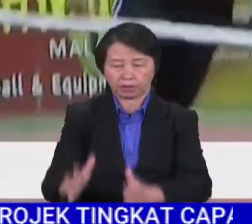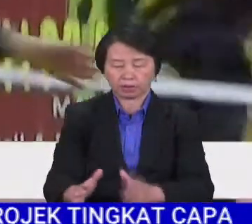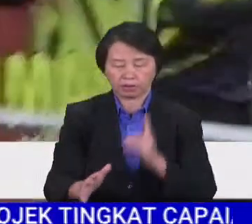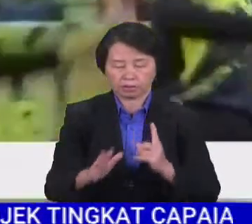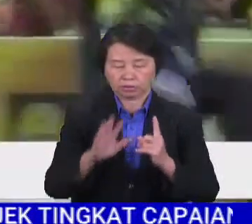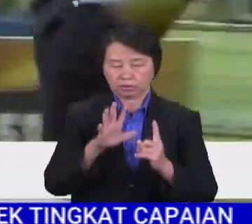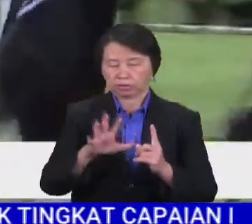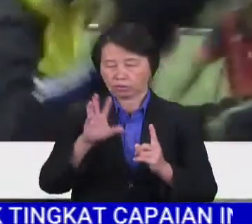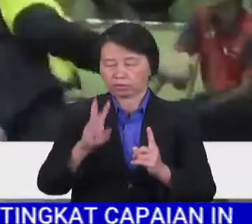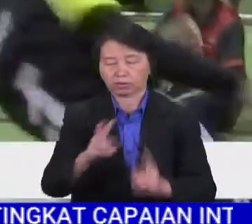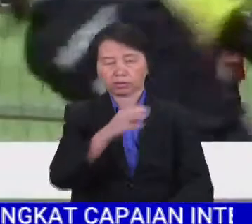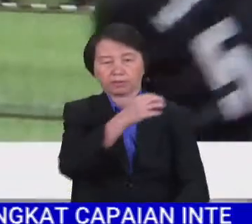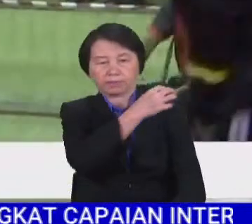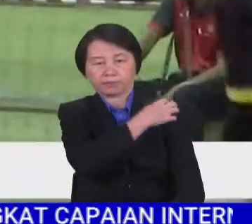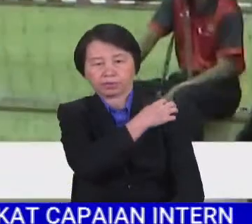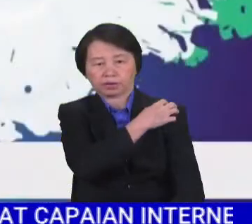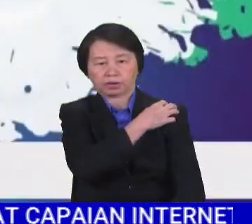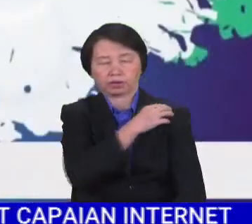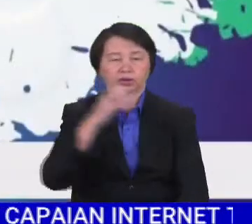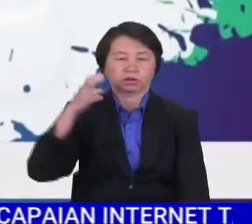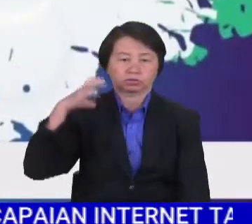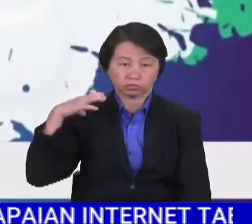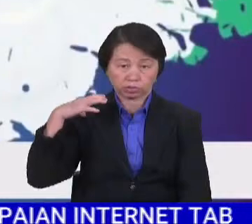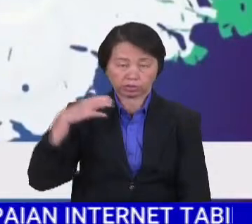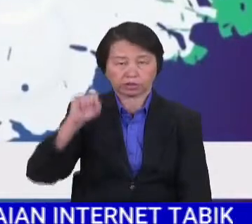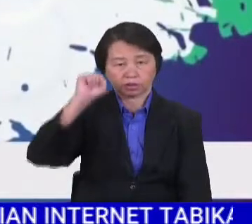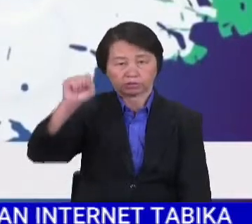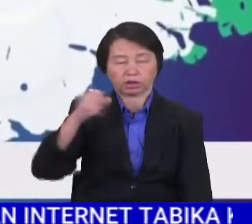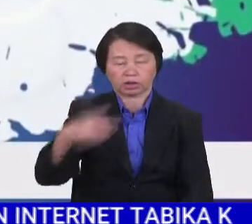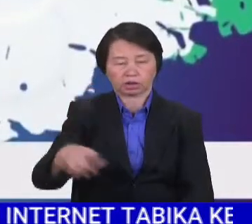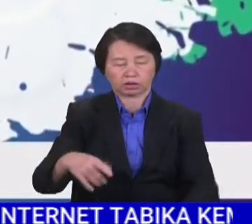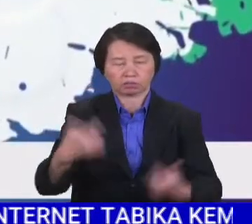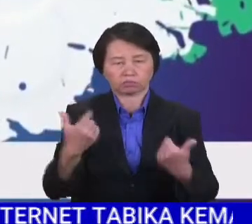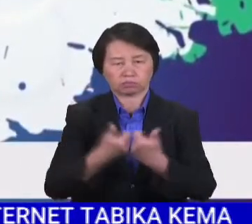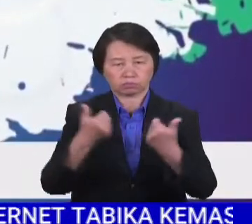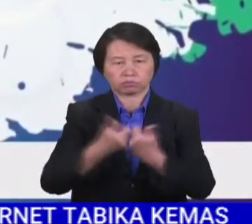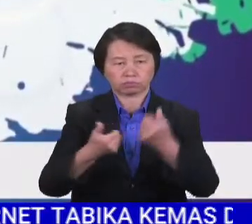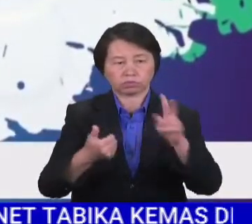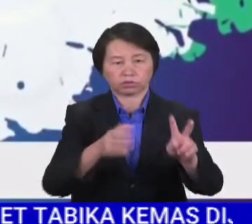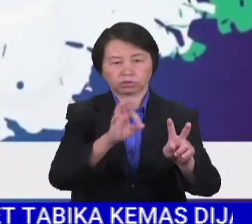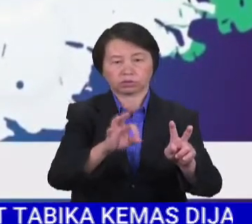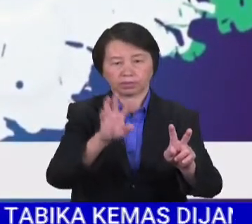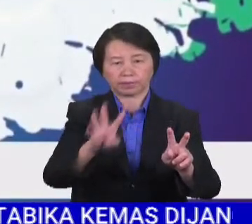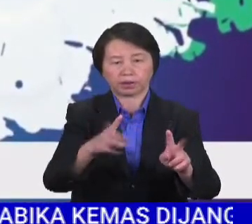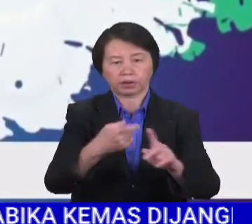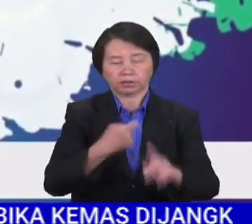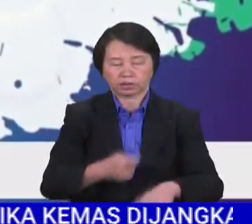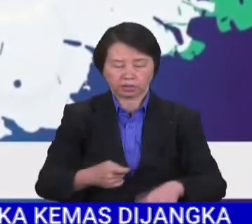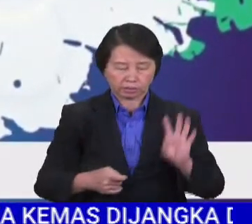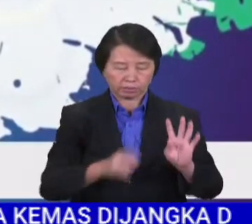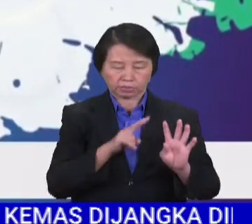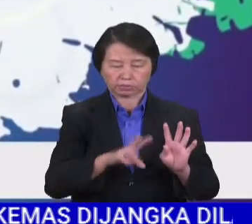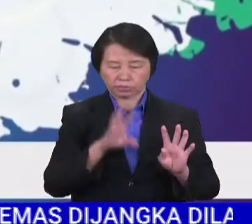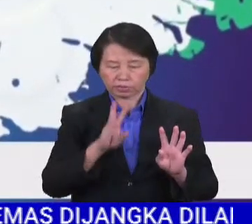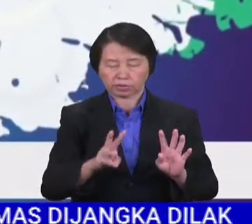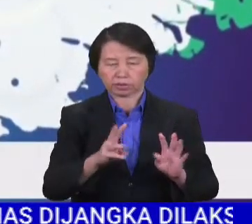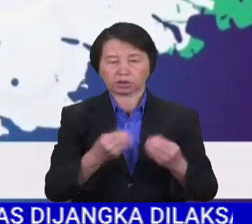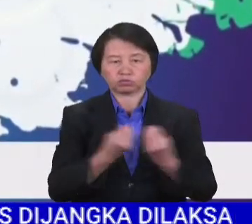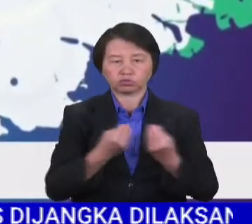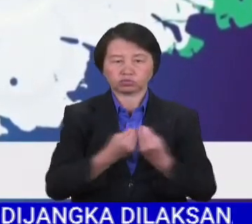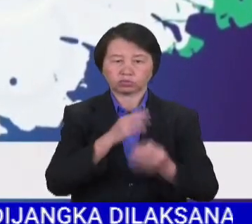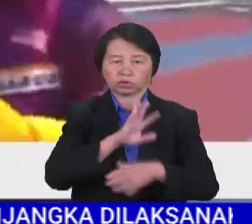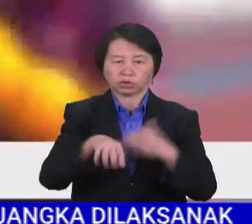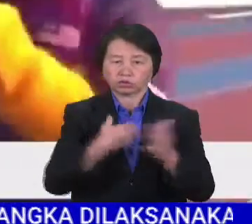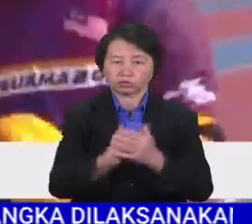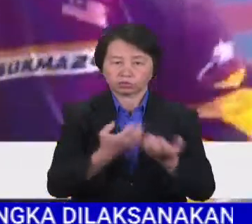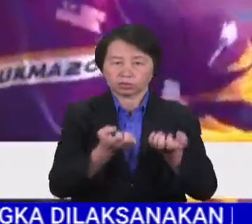dan 156 pegawai jurulatih Sabah akan bertarung dalam 294 daripada 426 jumlah